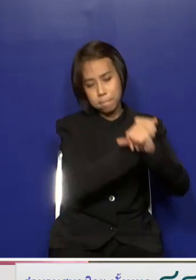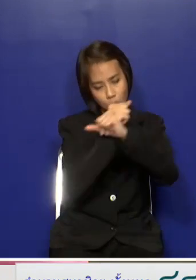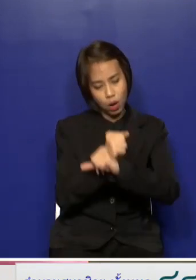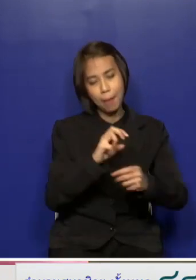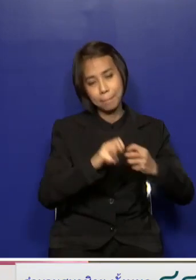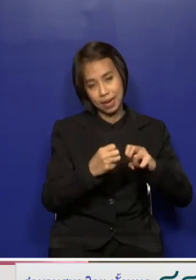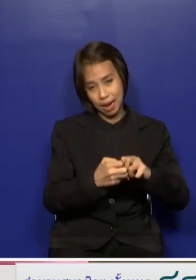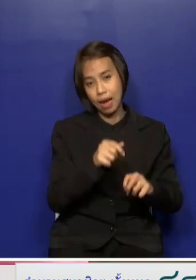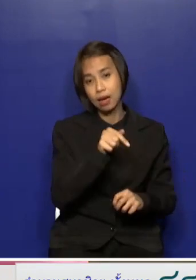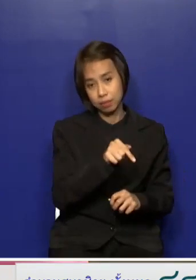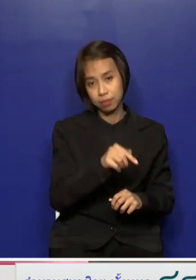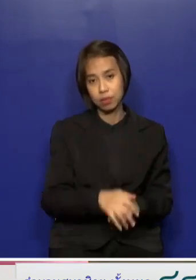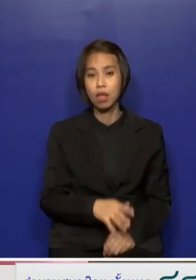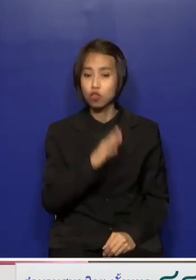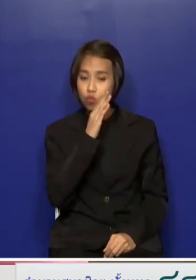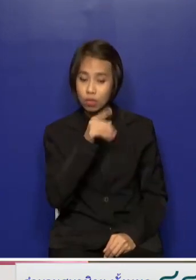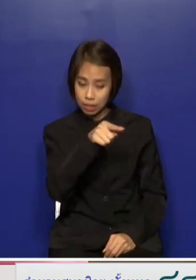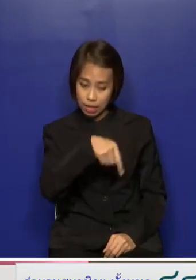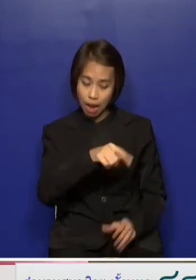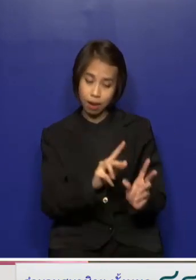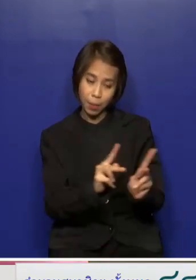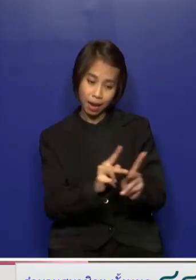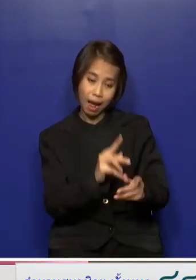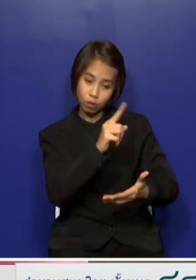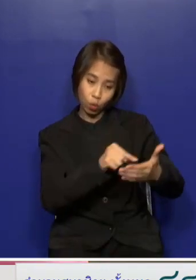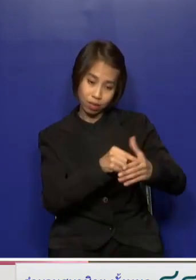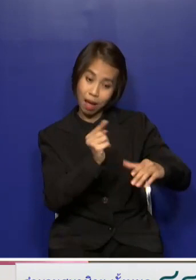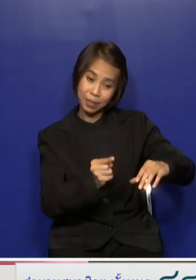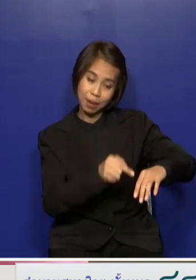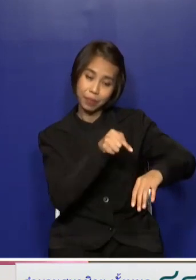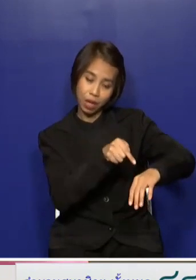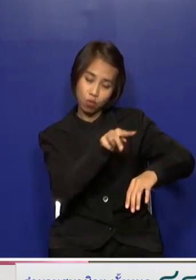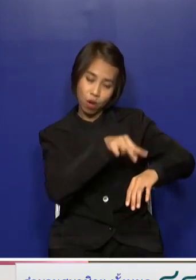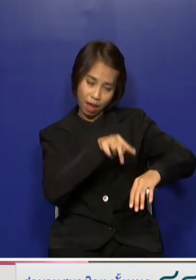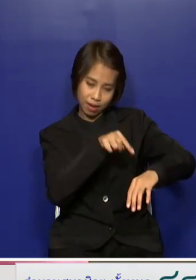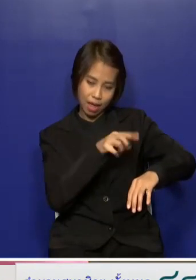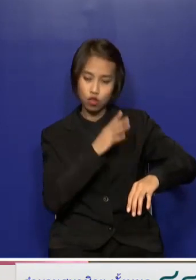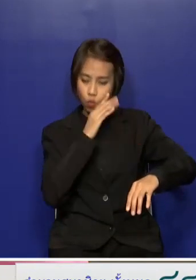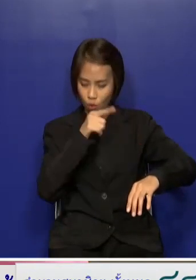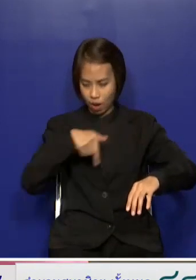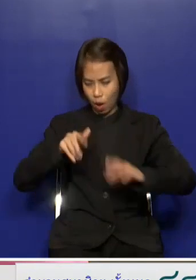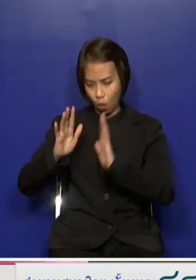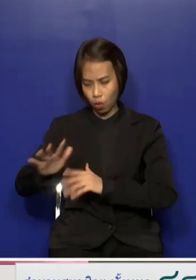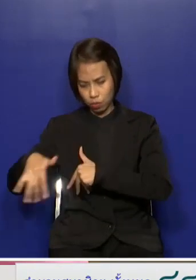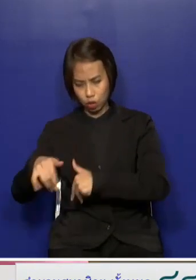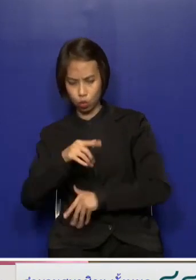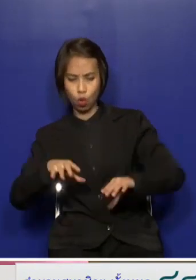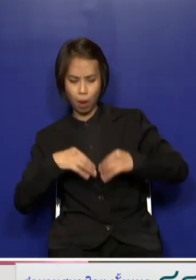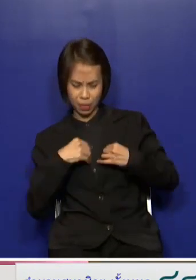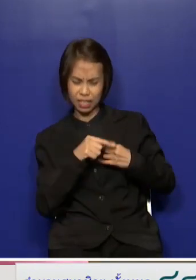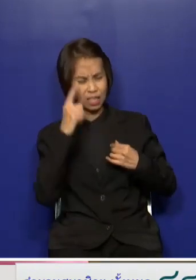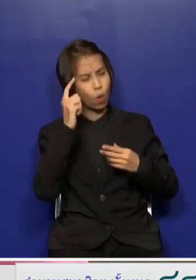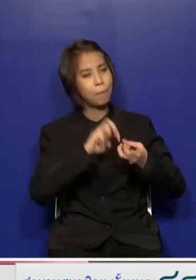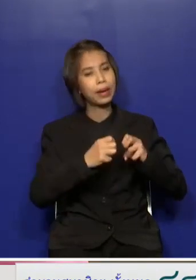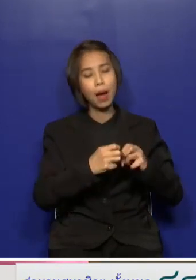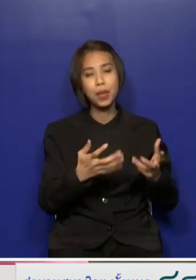ที่ยอมรับผมเชื่อว่าการเลือกตั้งทุกคนยอมรับครับแล้วก็ผมสังเกตเห็นว่า